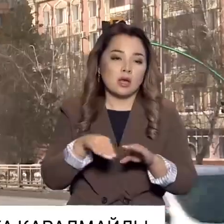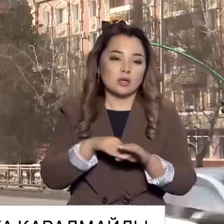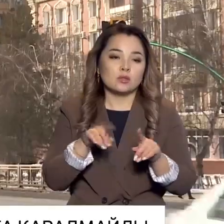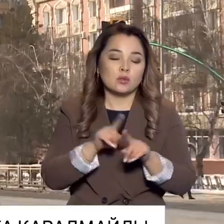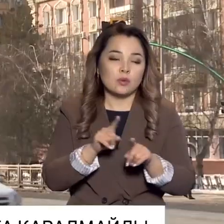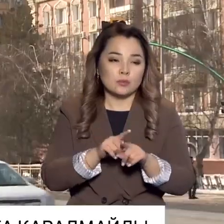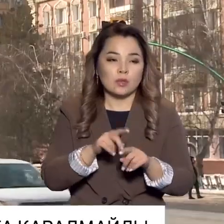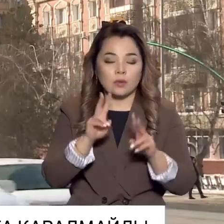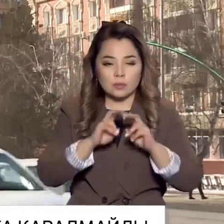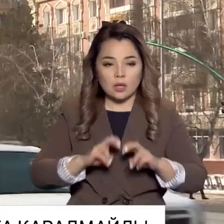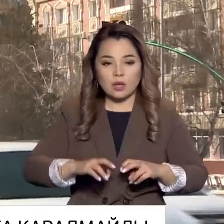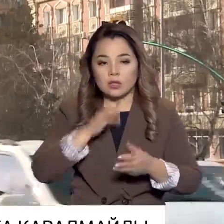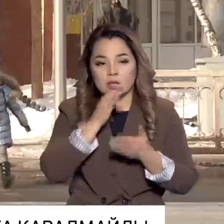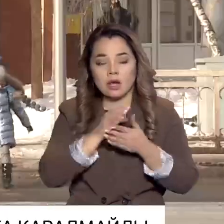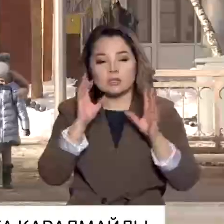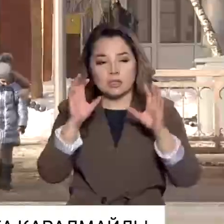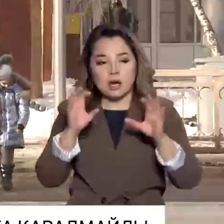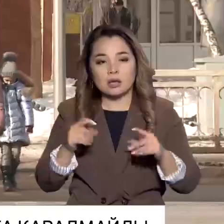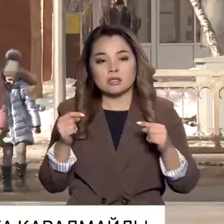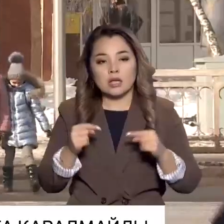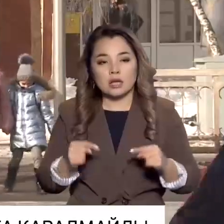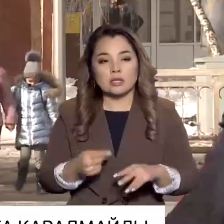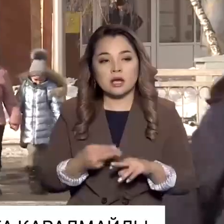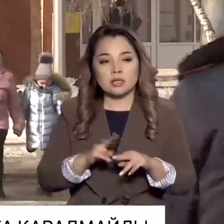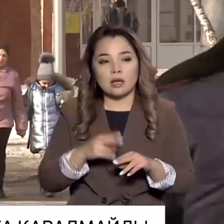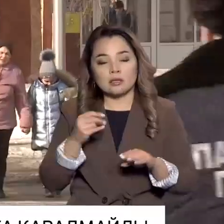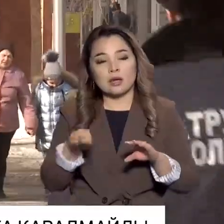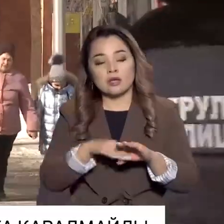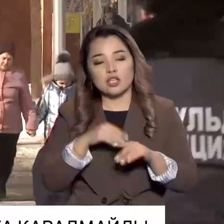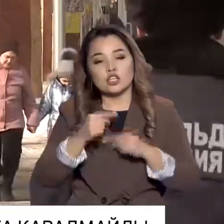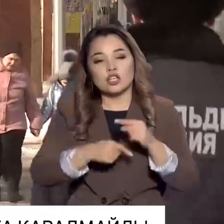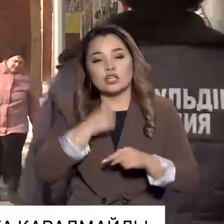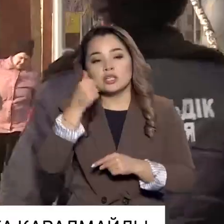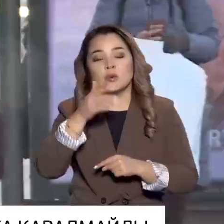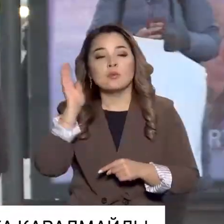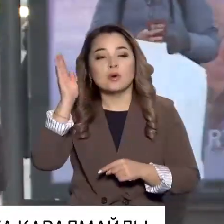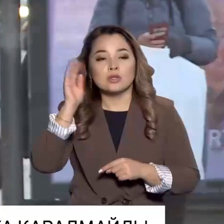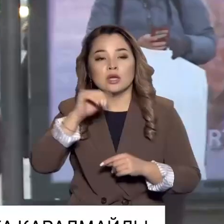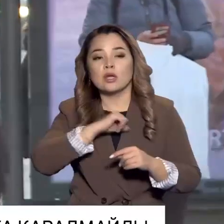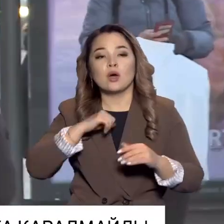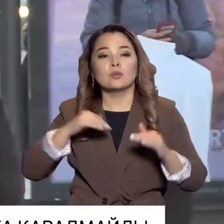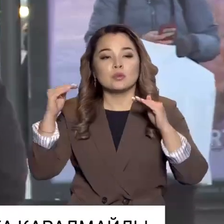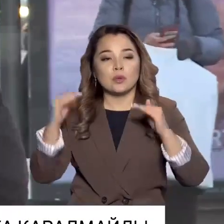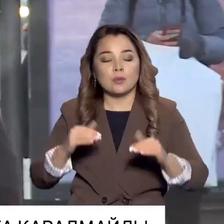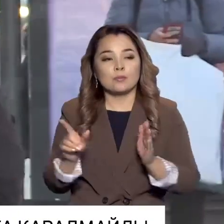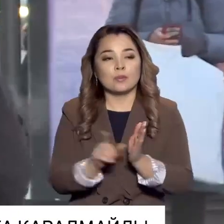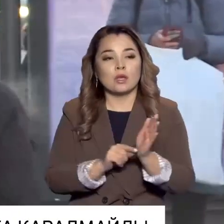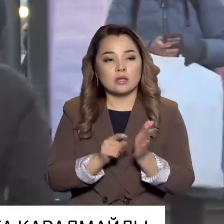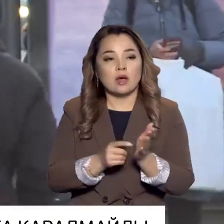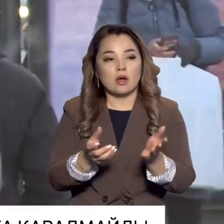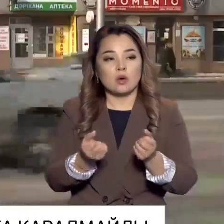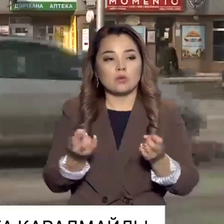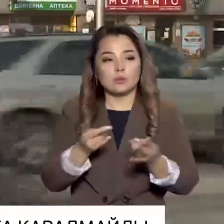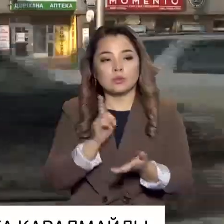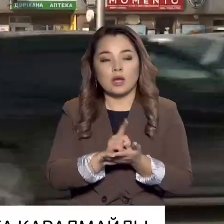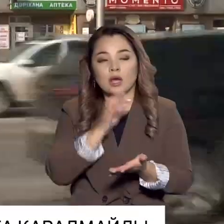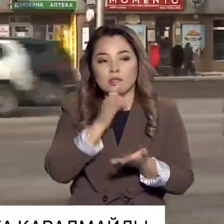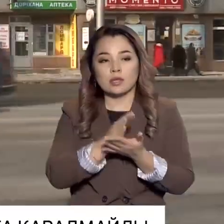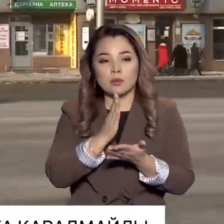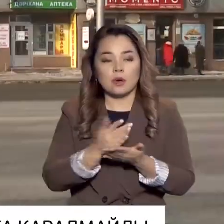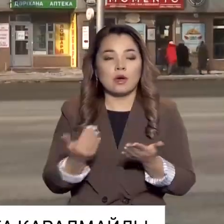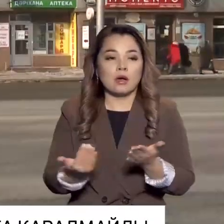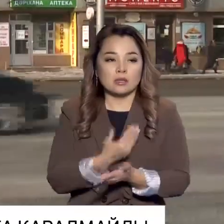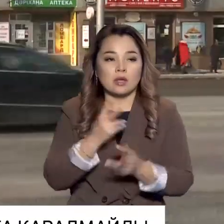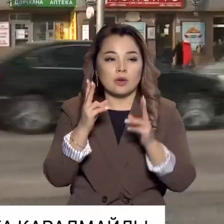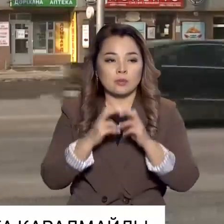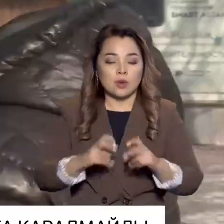қоры жүргізді. Заңға сәйкес салымшының қалған қаражаты келешекте ең төменгі мөлшердегі зейнетақыны алуға жетуі тиіс. Ал қайта